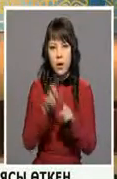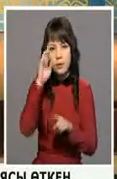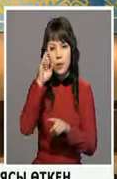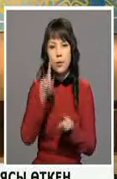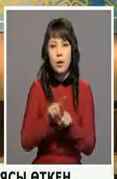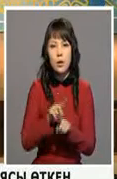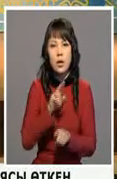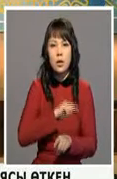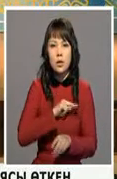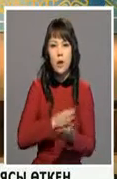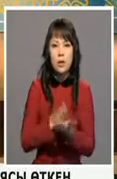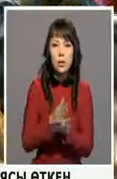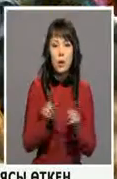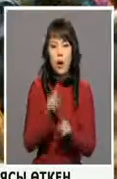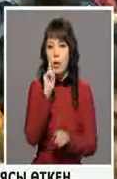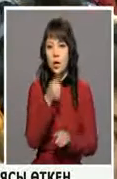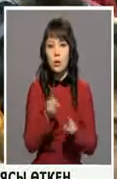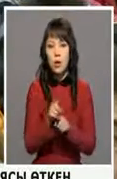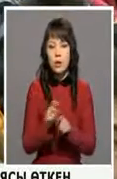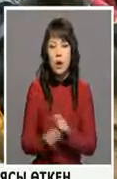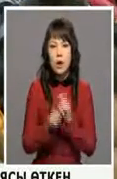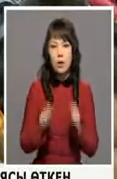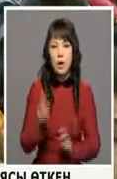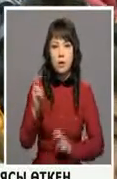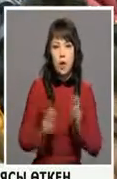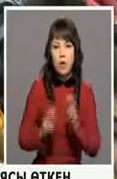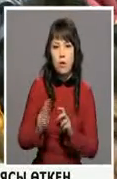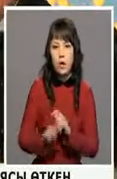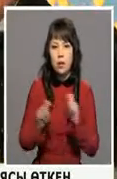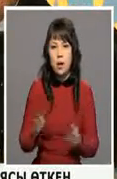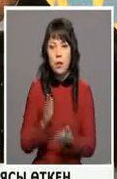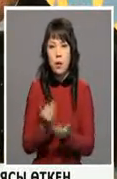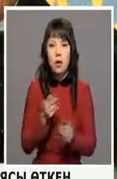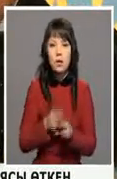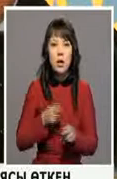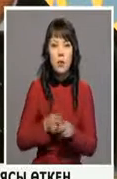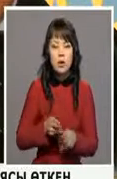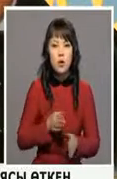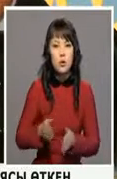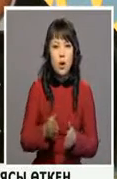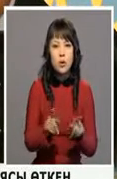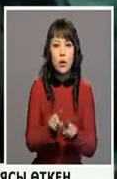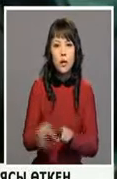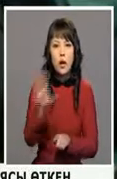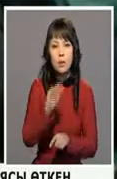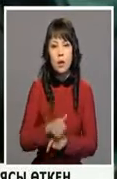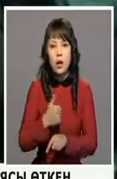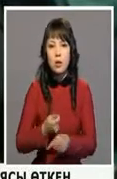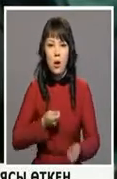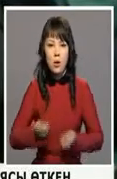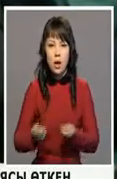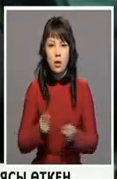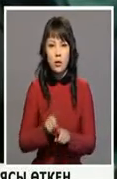етуіне бағытталған бір жылда 9 зауыт іске қосылды. Бұл жұмыстар арқылы Қазақстан темір жолы индустрияландыру көшбасшысына айналды.